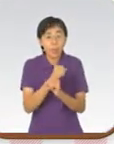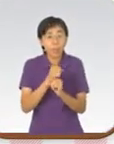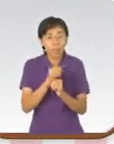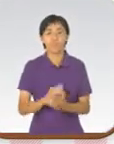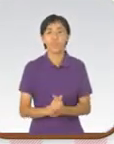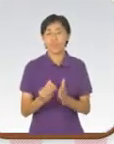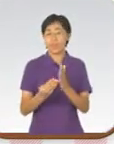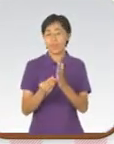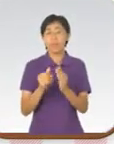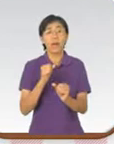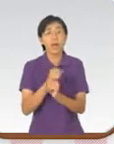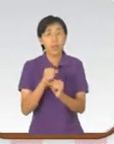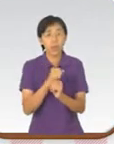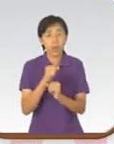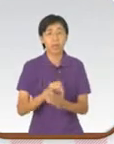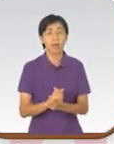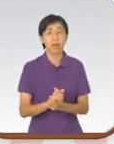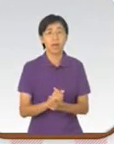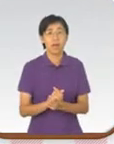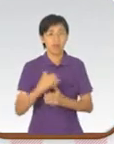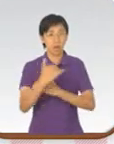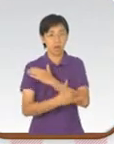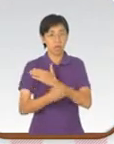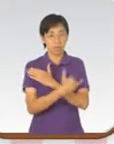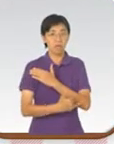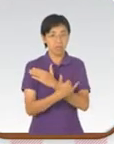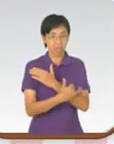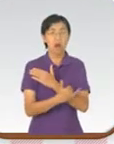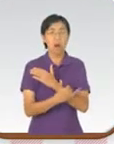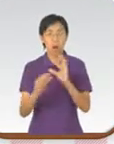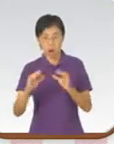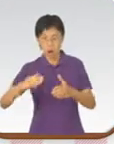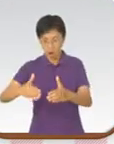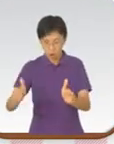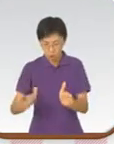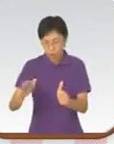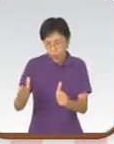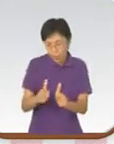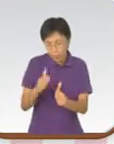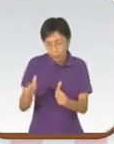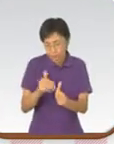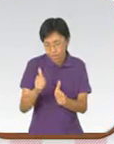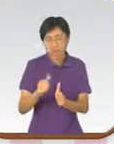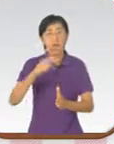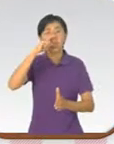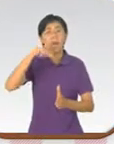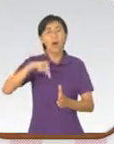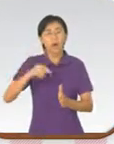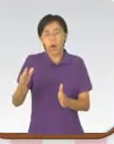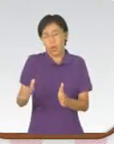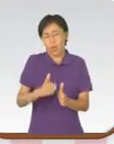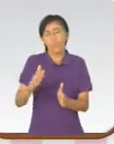ป็นยี่ห้อของต่างประเทศเนี่ยจะค่อนข้างข้นและอยู่ตัวได้ดีแต่ถ้าเป็นยี่ห้อของบ้านเราเนี่ยจะไม่ค่อยข้นแล้ว